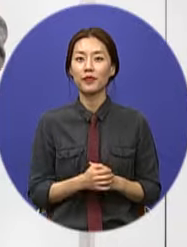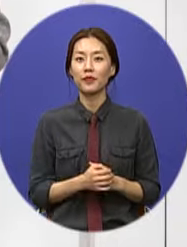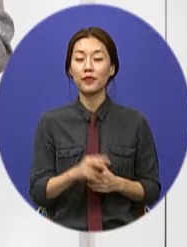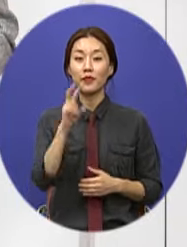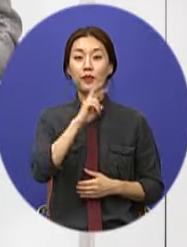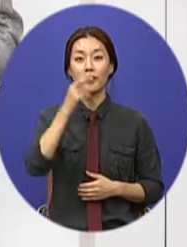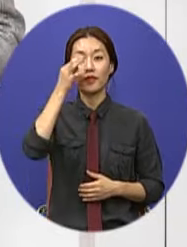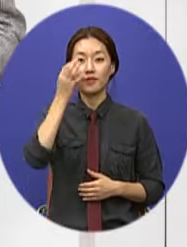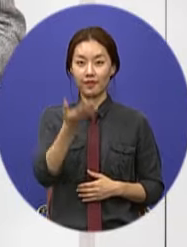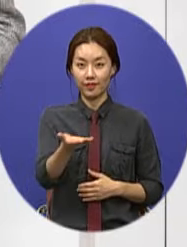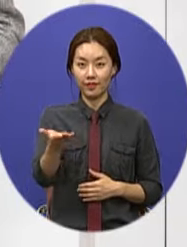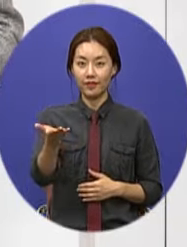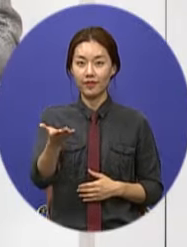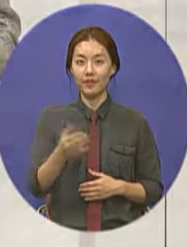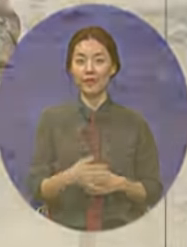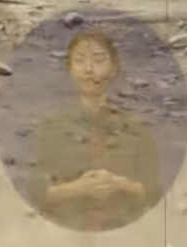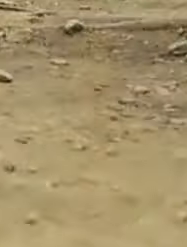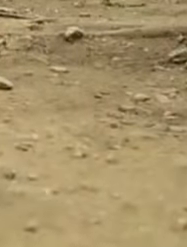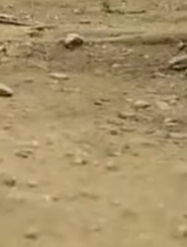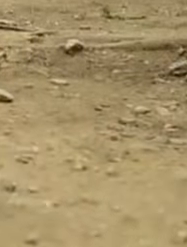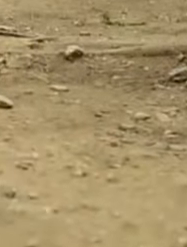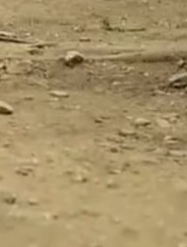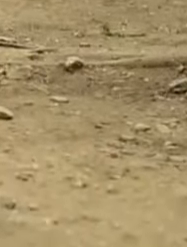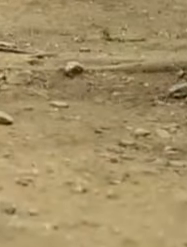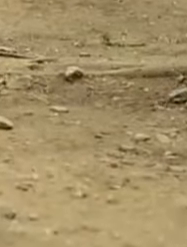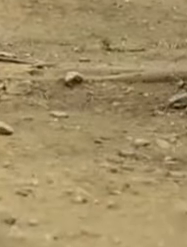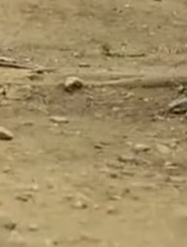자, 음악 주세요. 주세요.